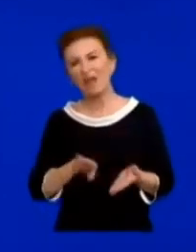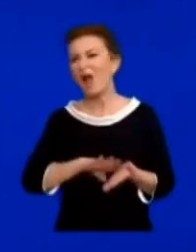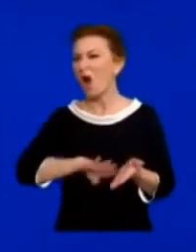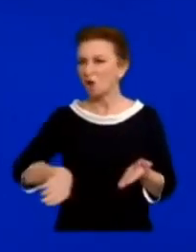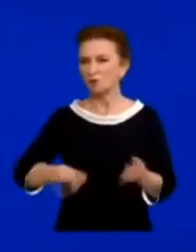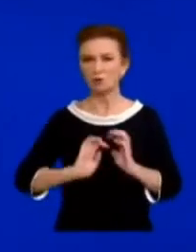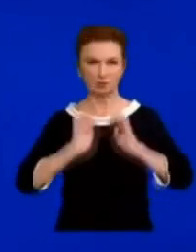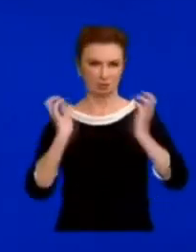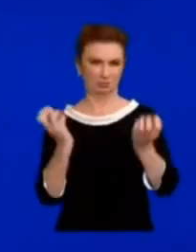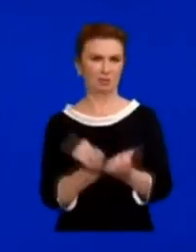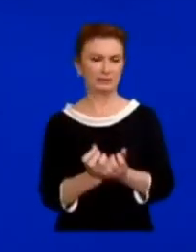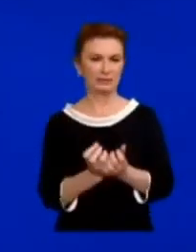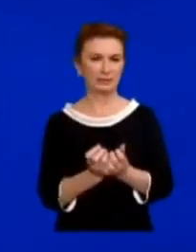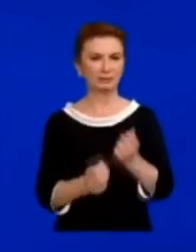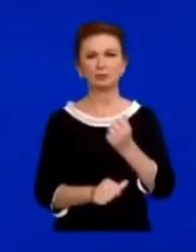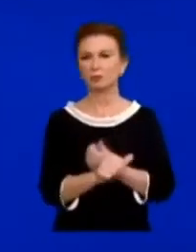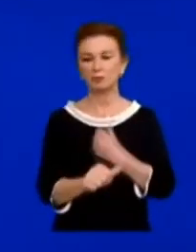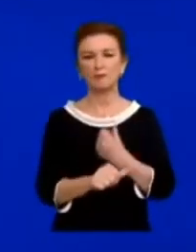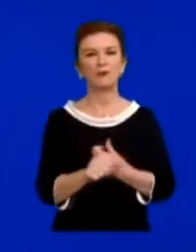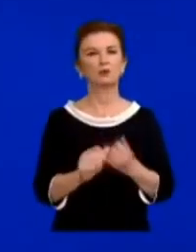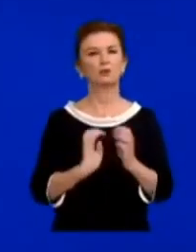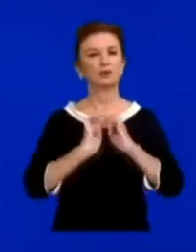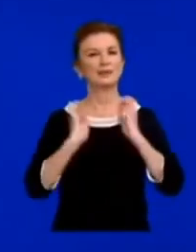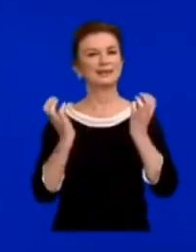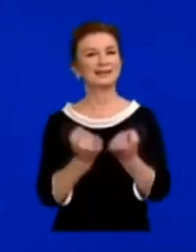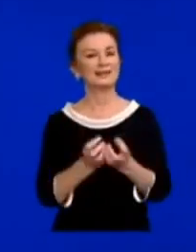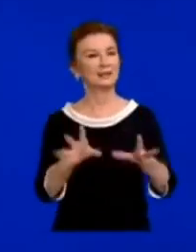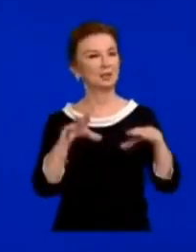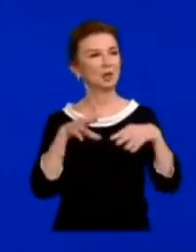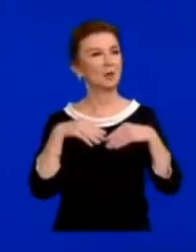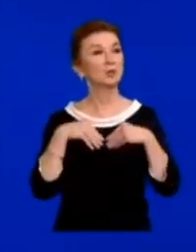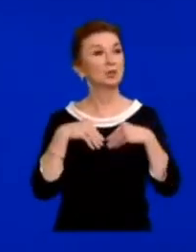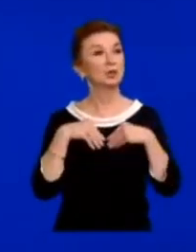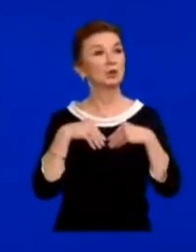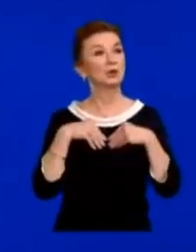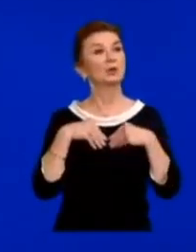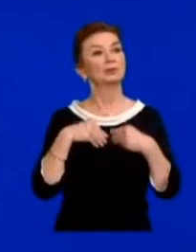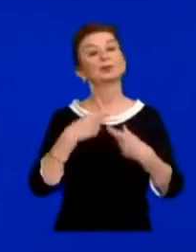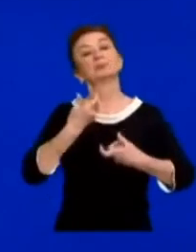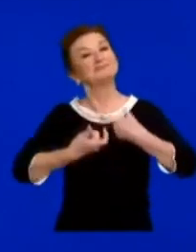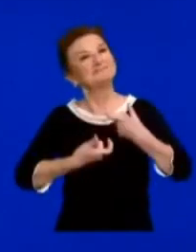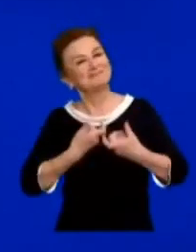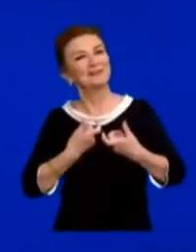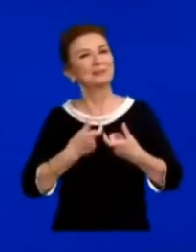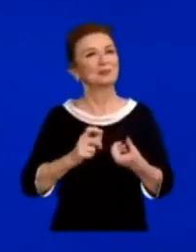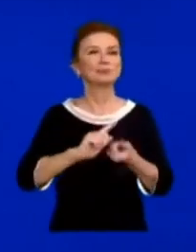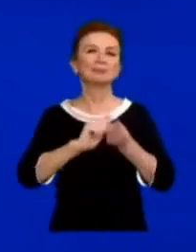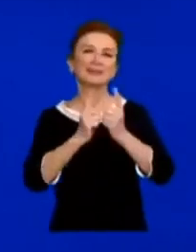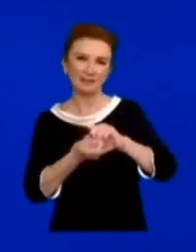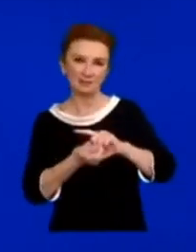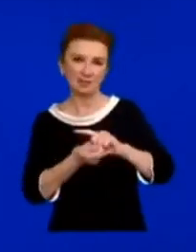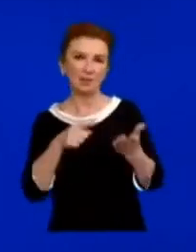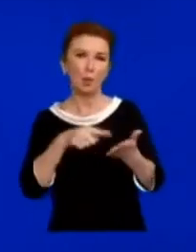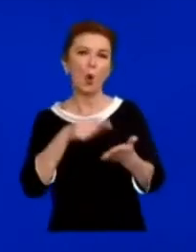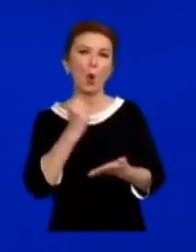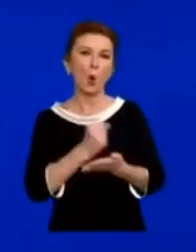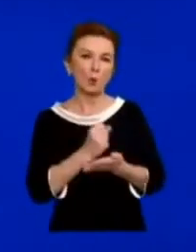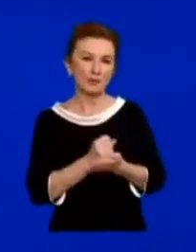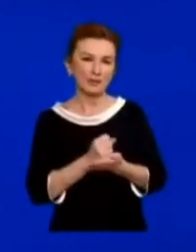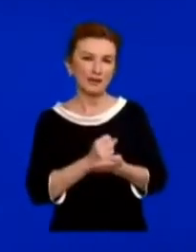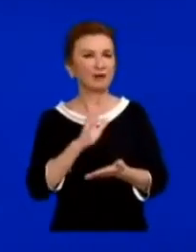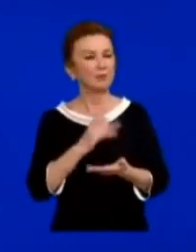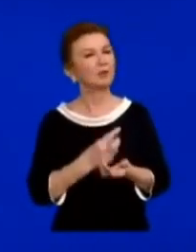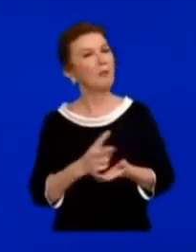ponieważ Senat przyjął tę ustawę, czy Senat przeprocedował, powinienem powiedzieć, tę ustawę i ją